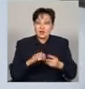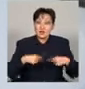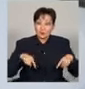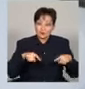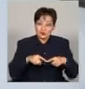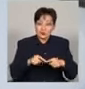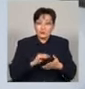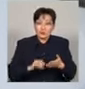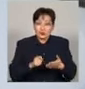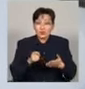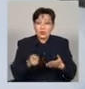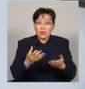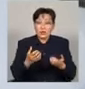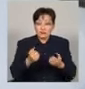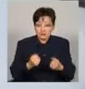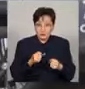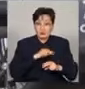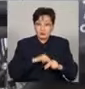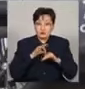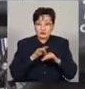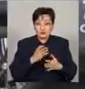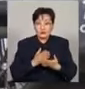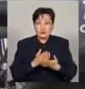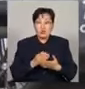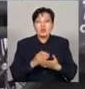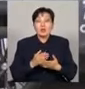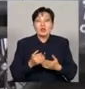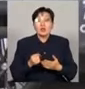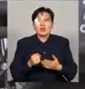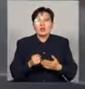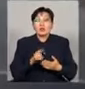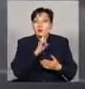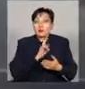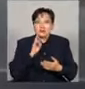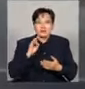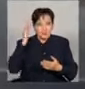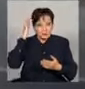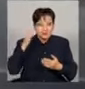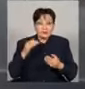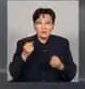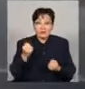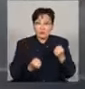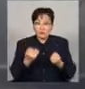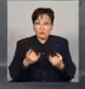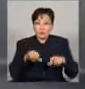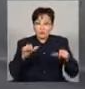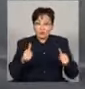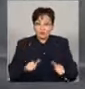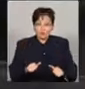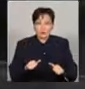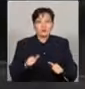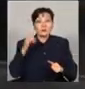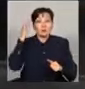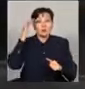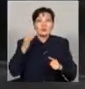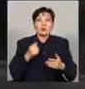болғаны өтініш қабылдаумен шектеліп жатыр. Таспике Серікбаева армандаған автомобильді бүгін рәсімдеп кетем деп келгендердің